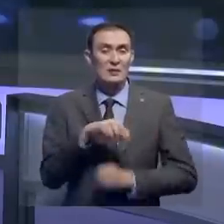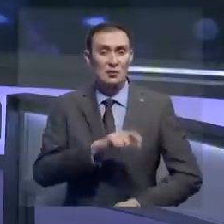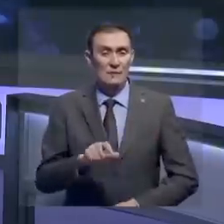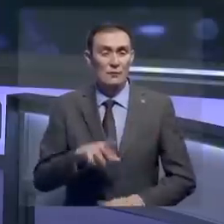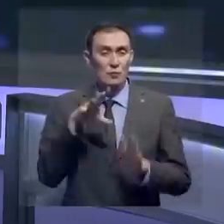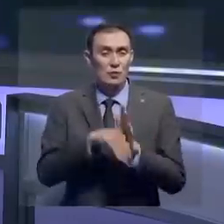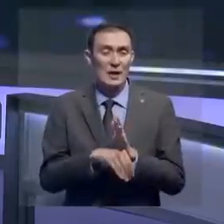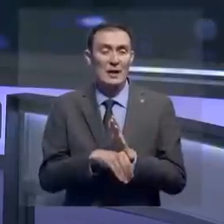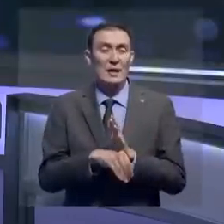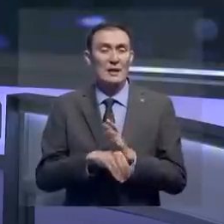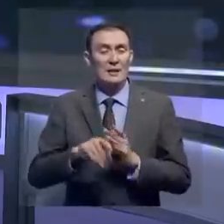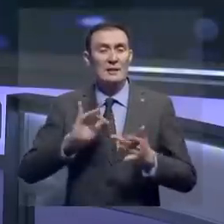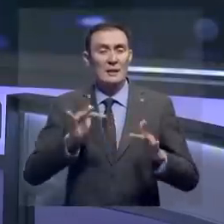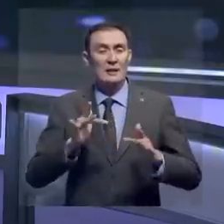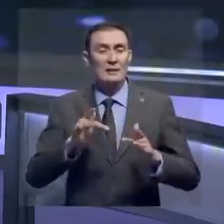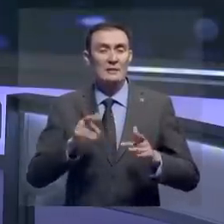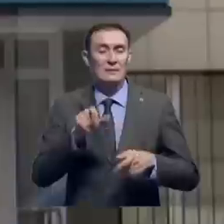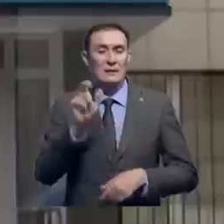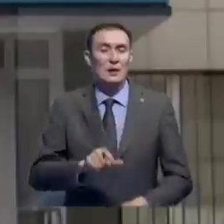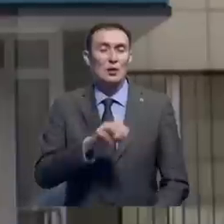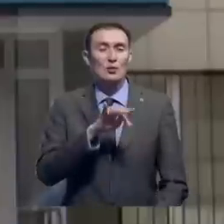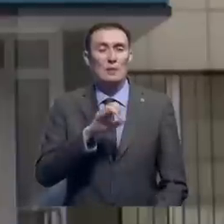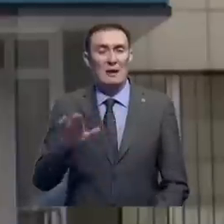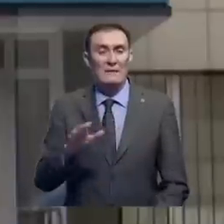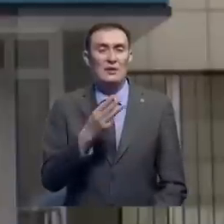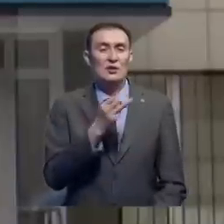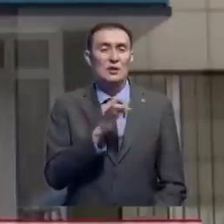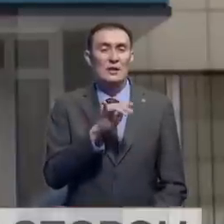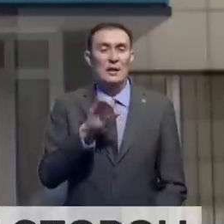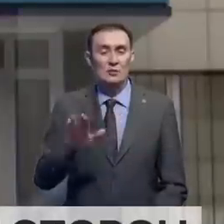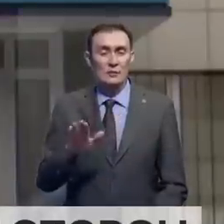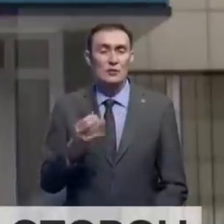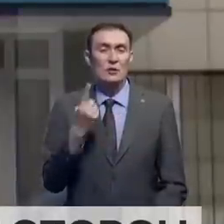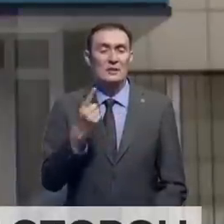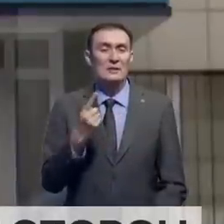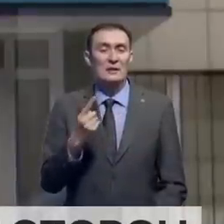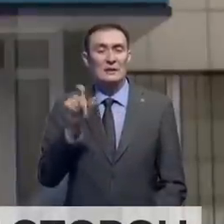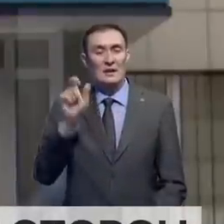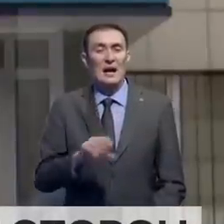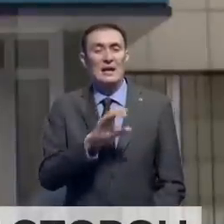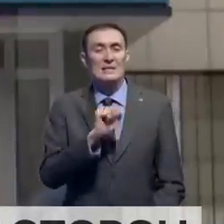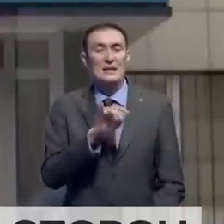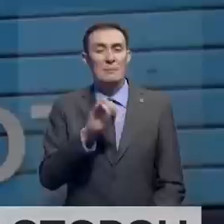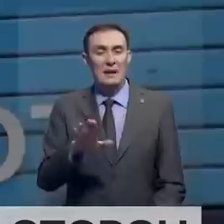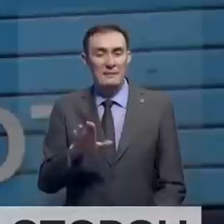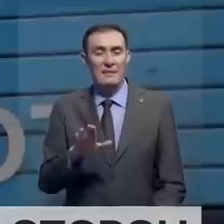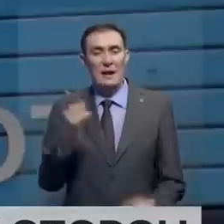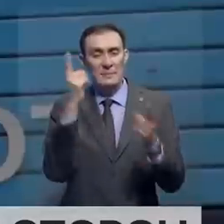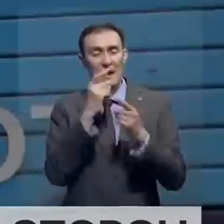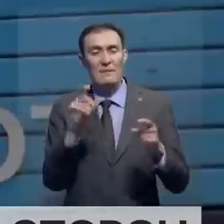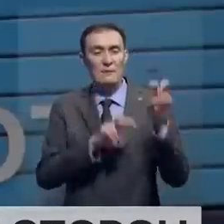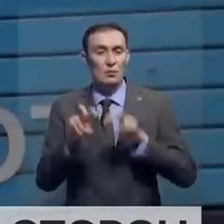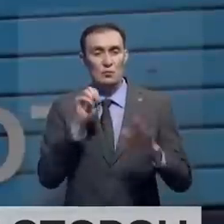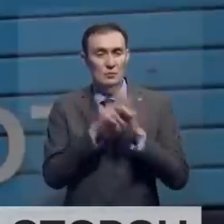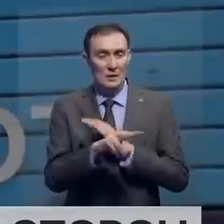12 человек включая вайнеров мир Жана турибаева и мирханазова еще один вайнер азимжан Саидбаев